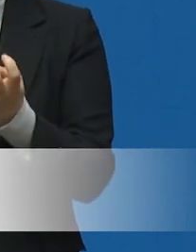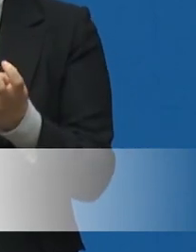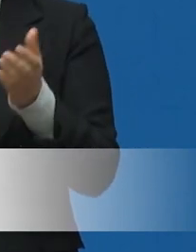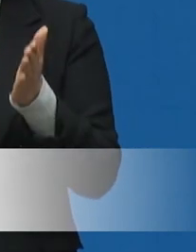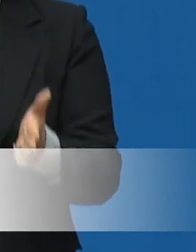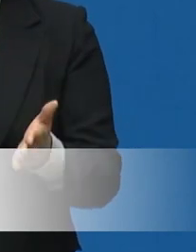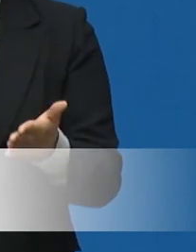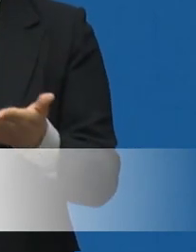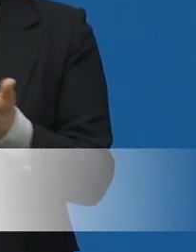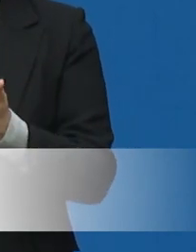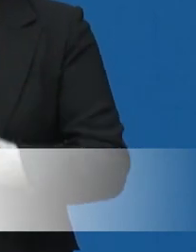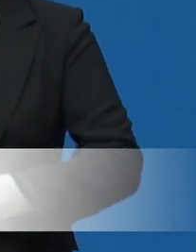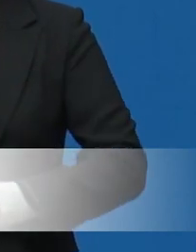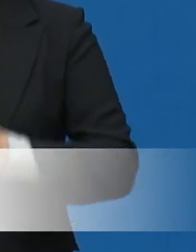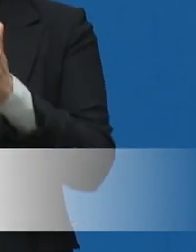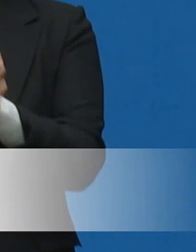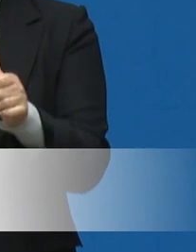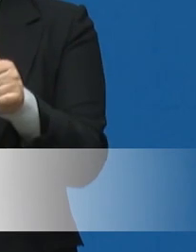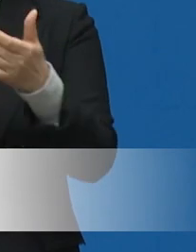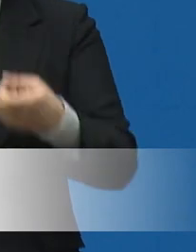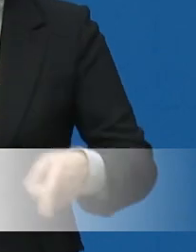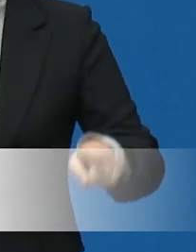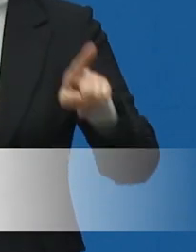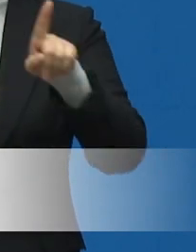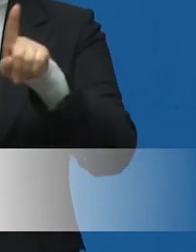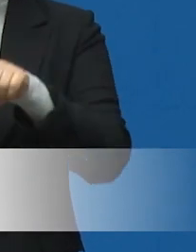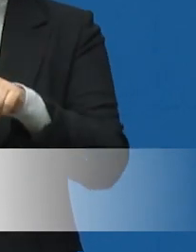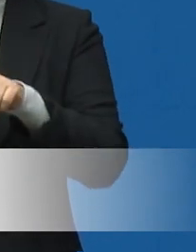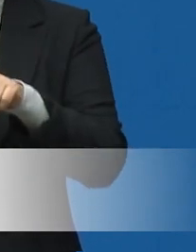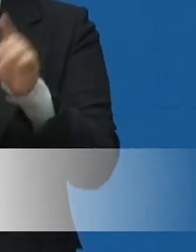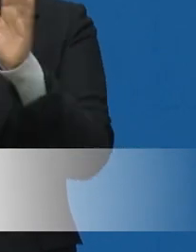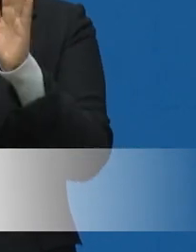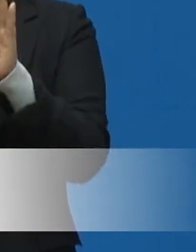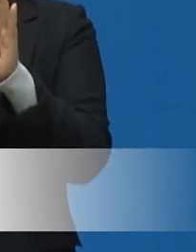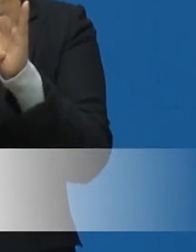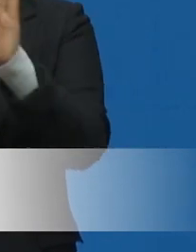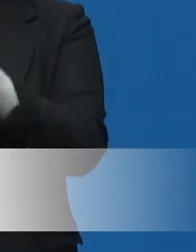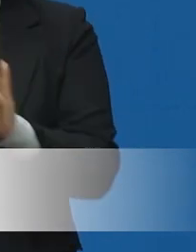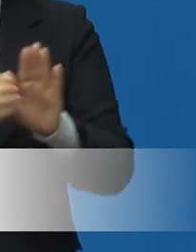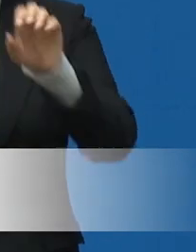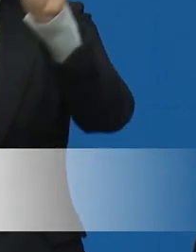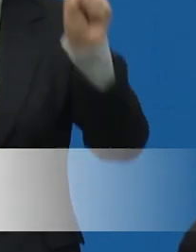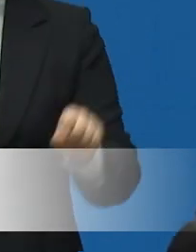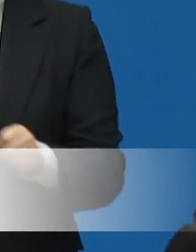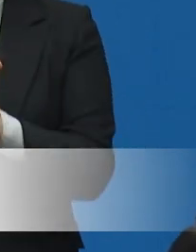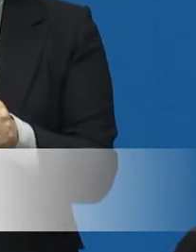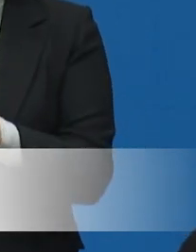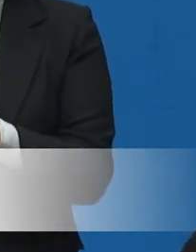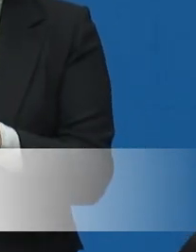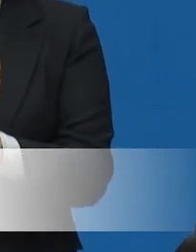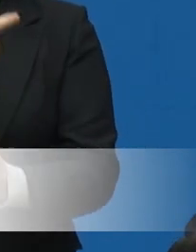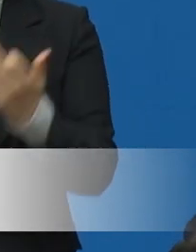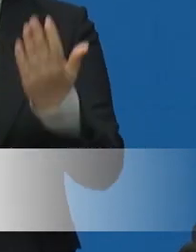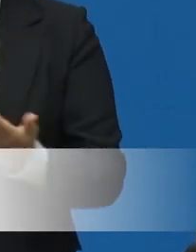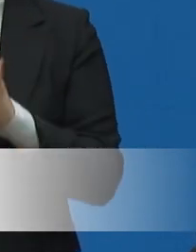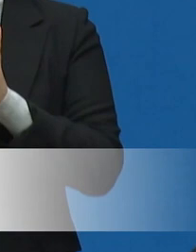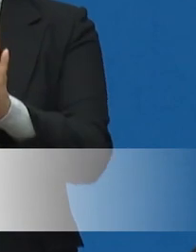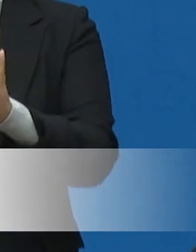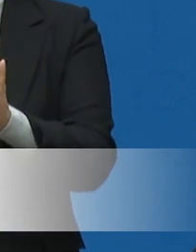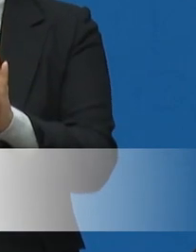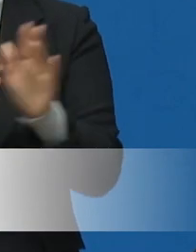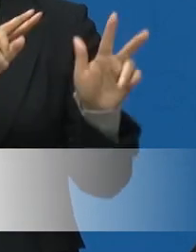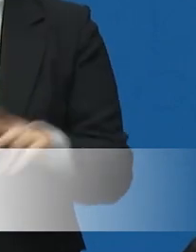운영하고 22개 시군과 함께 비상 대응 체계를 구축해서 산불 예방과